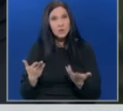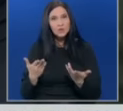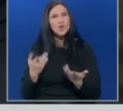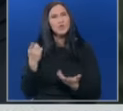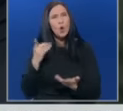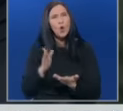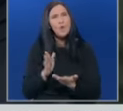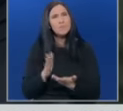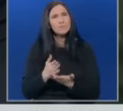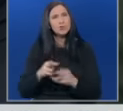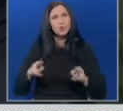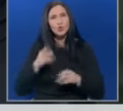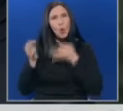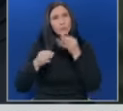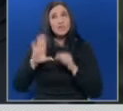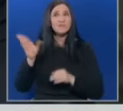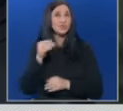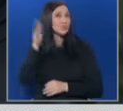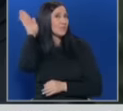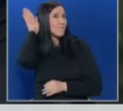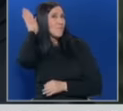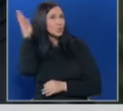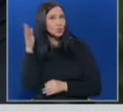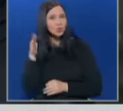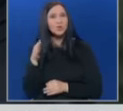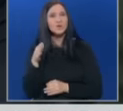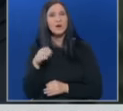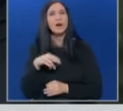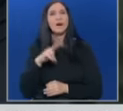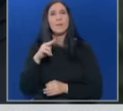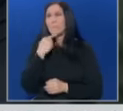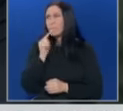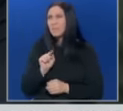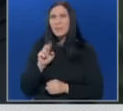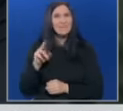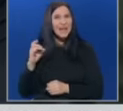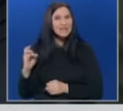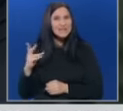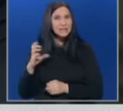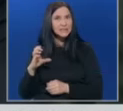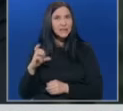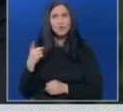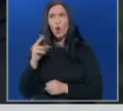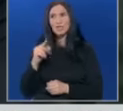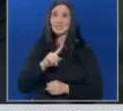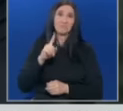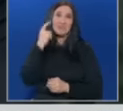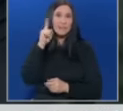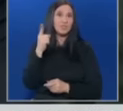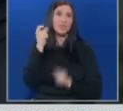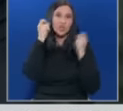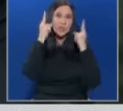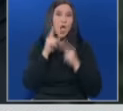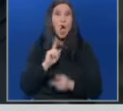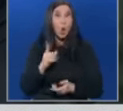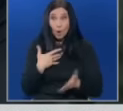той между другото ми обясни, че всичко се подслушва. Питах от Данс ли, той каза, ми не знам, ти ще сигурно си сетил. Сега кой